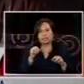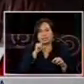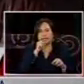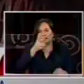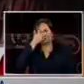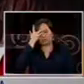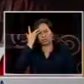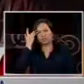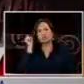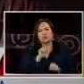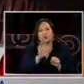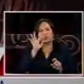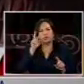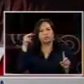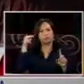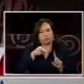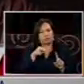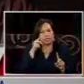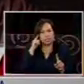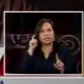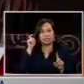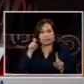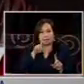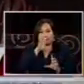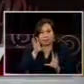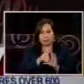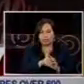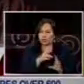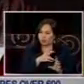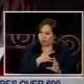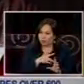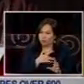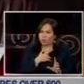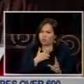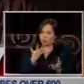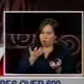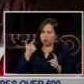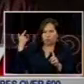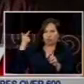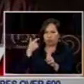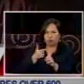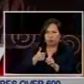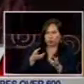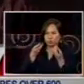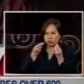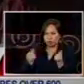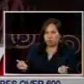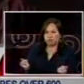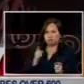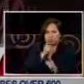pananaw ninyo rito? Dapat po bang idawit dito sa pagnanasa natin na mahanap yung katotohanan at